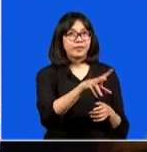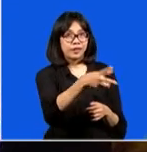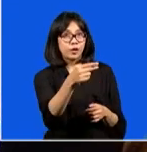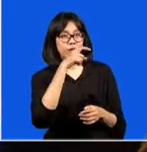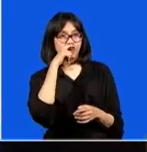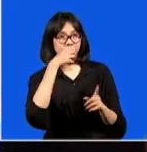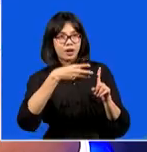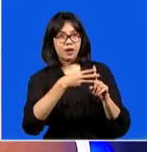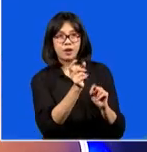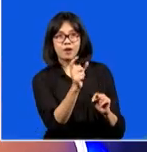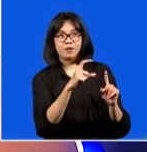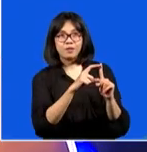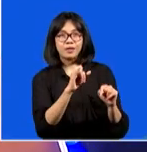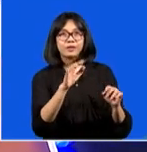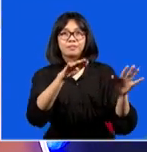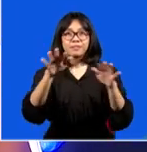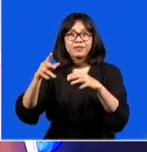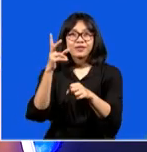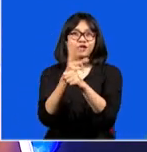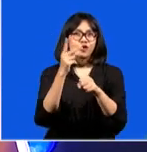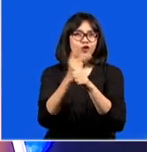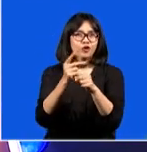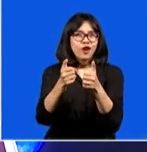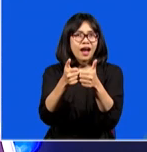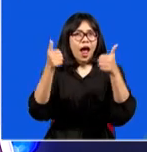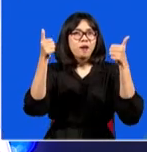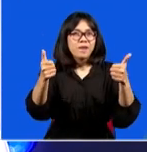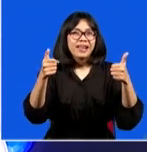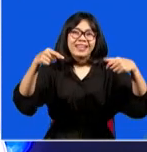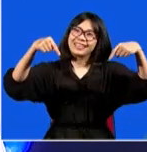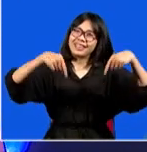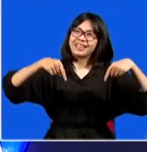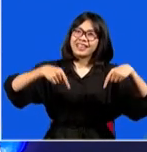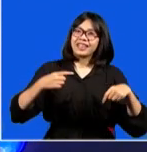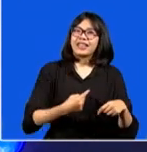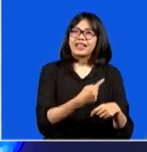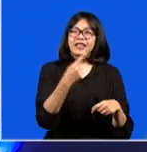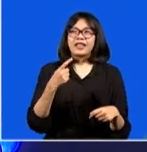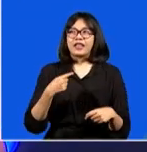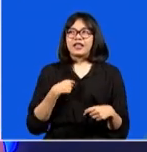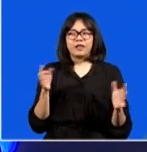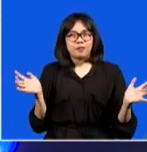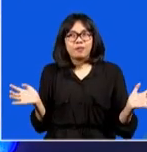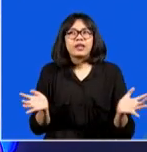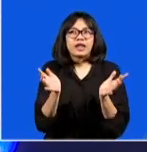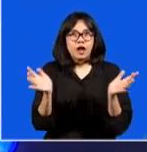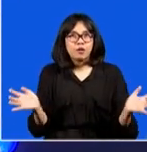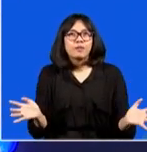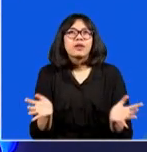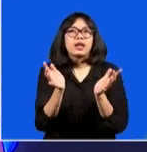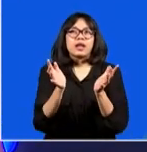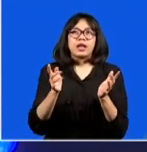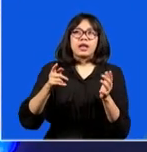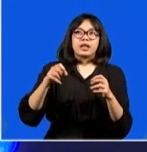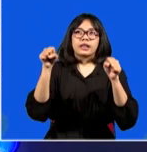baik bapak ibu guru hebat seluruh Indonesia mari kita tergerak bergerak dan menggerakkan